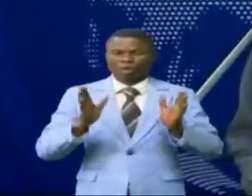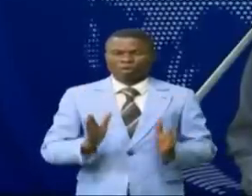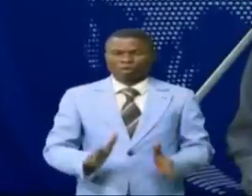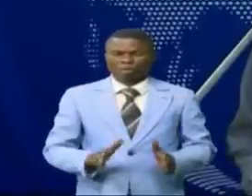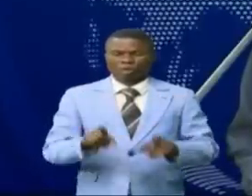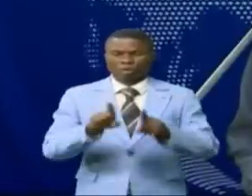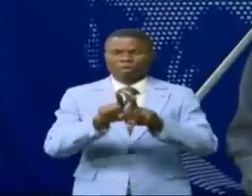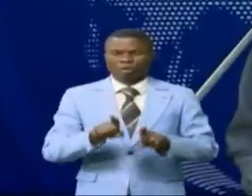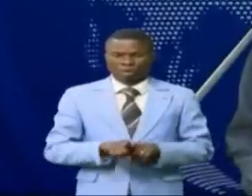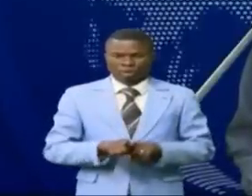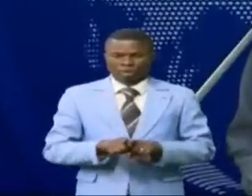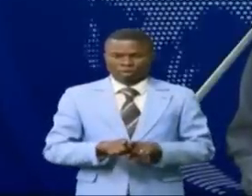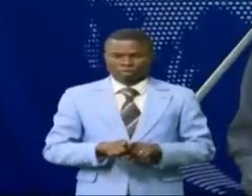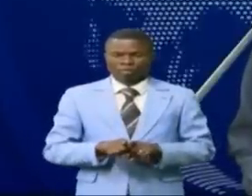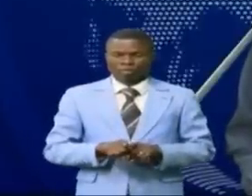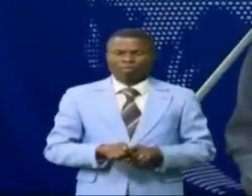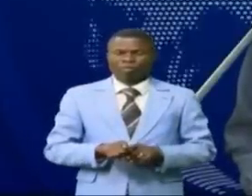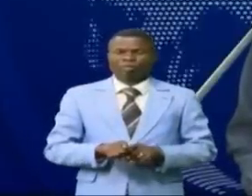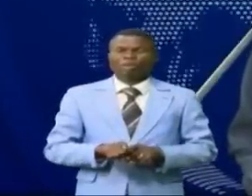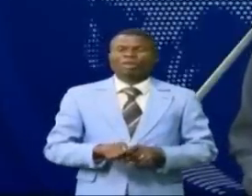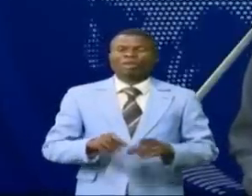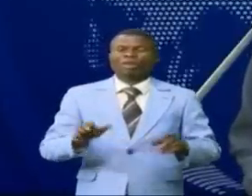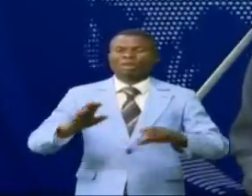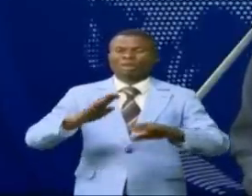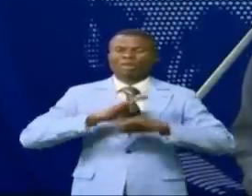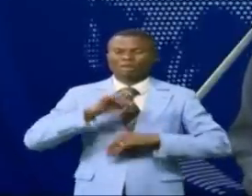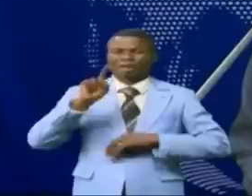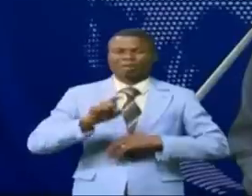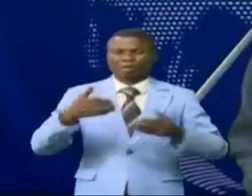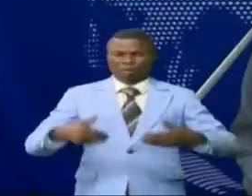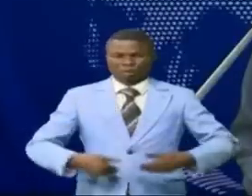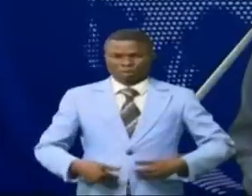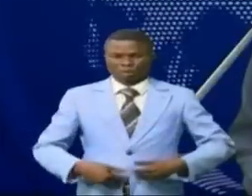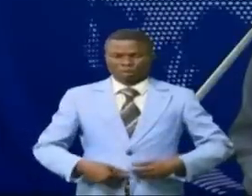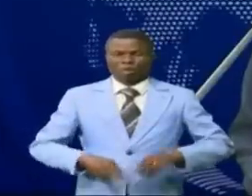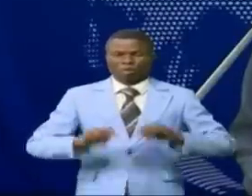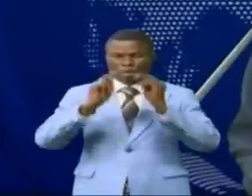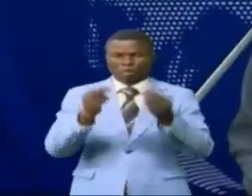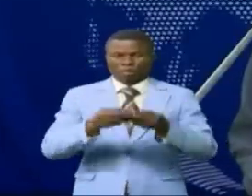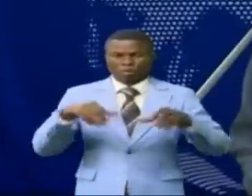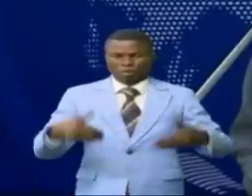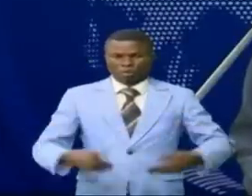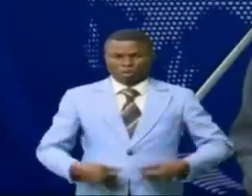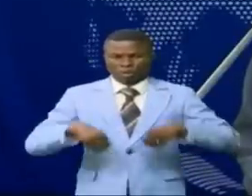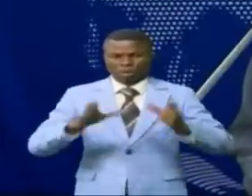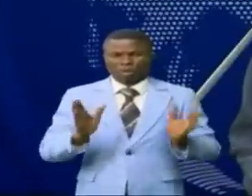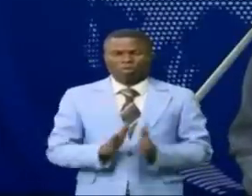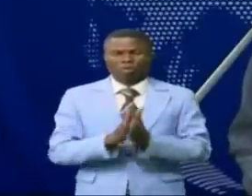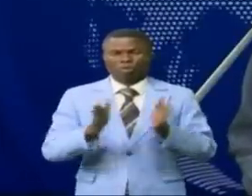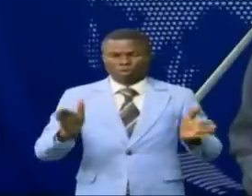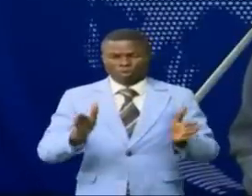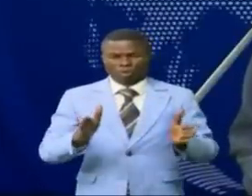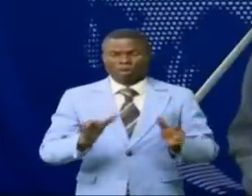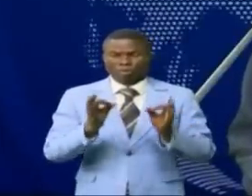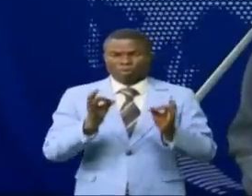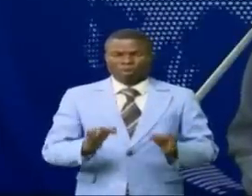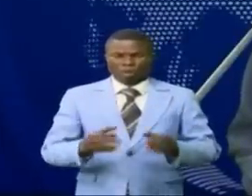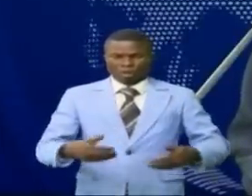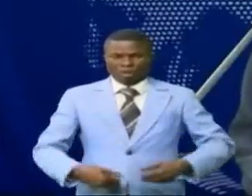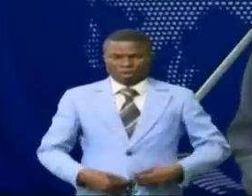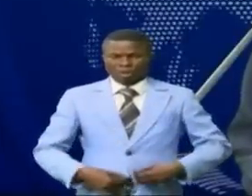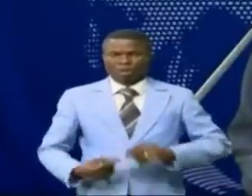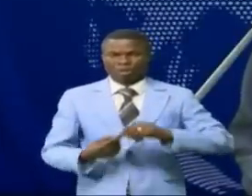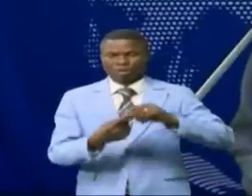qui ont répondu à leur desiderata, ces jeunes congolais en général, mais la